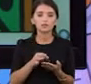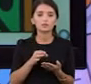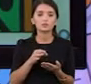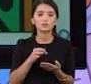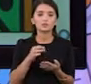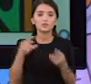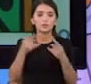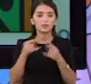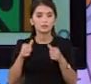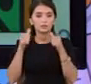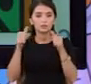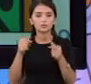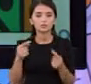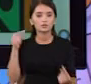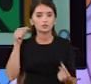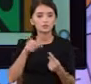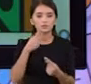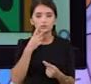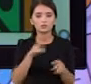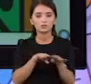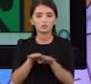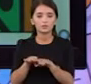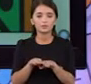bilan ekrandagi javoblarni solishtirsak.